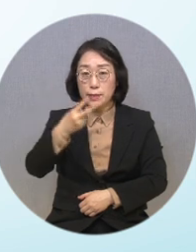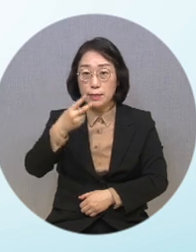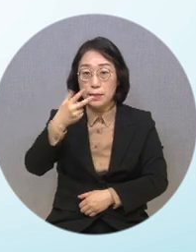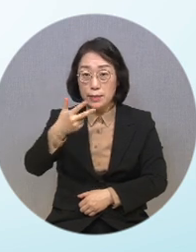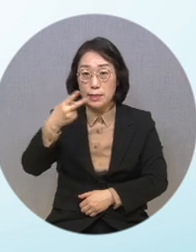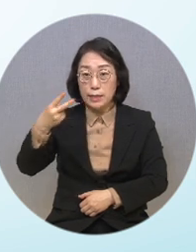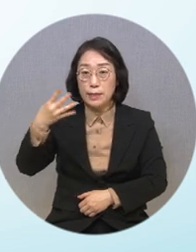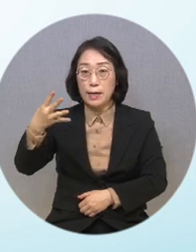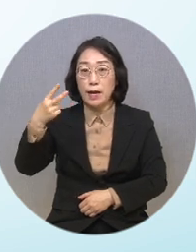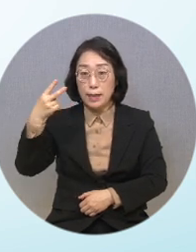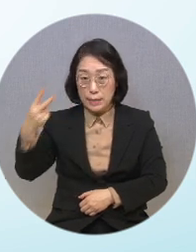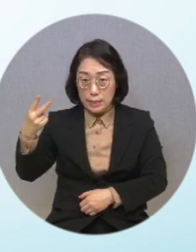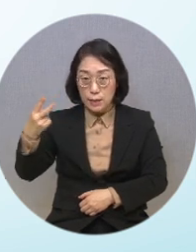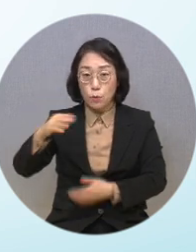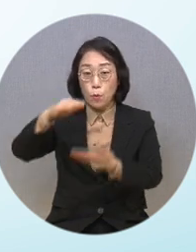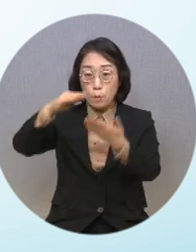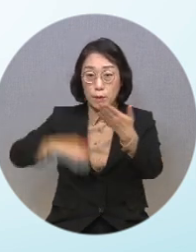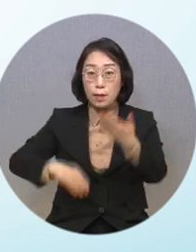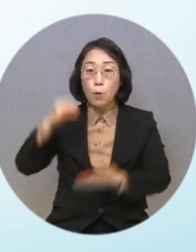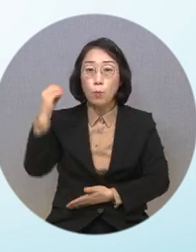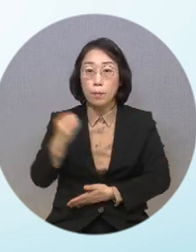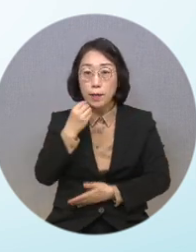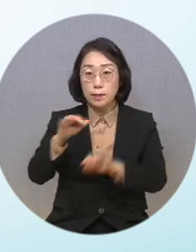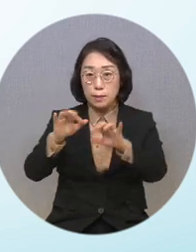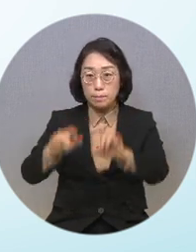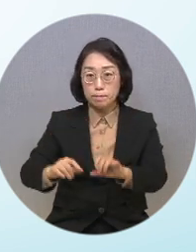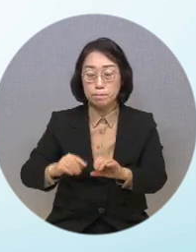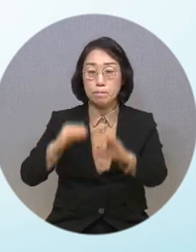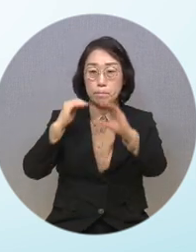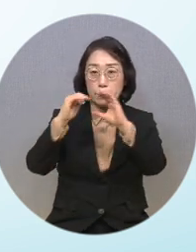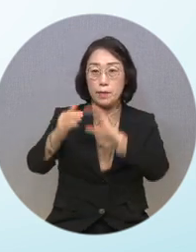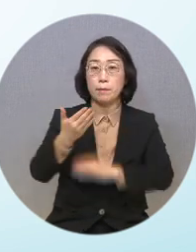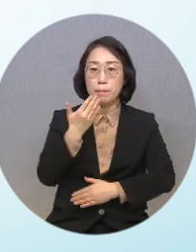070-7733-7242 또는 하단의 홈페이지로 참여하면